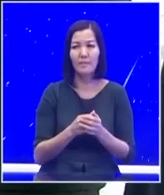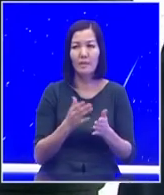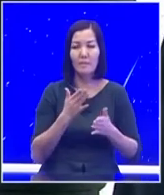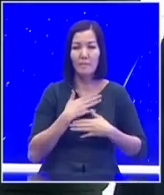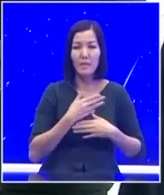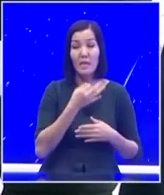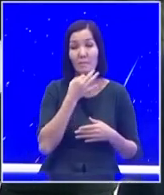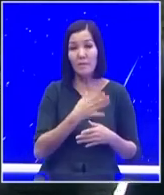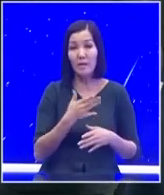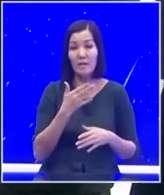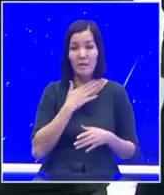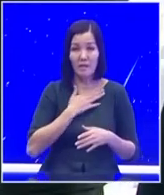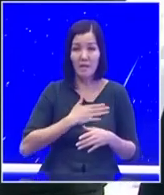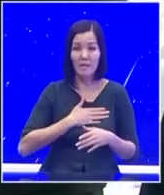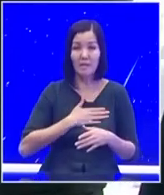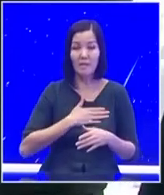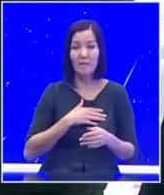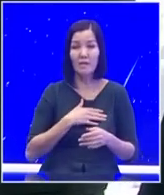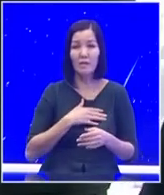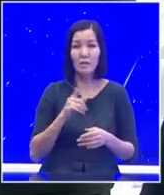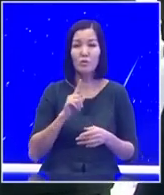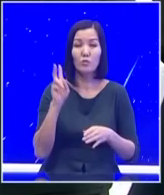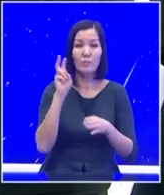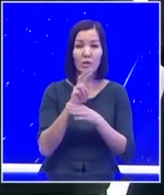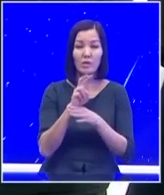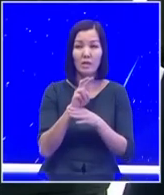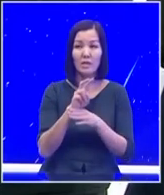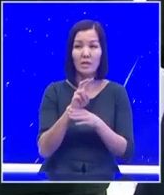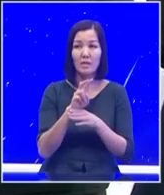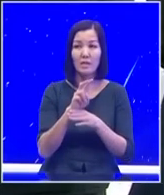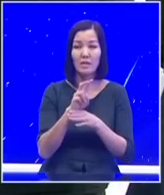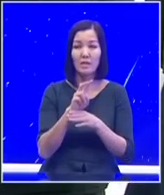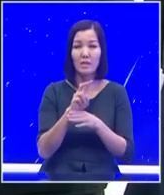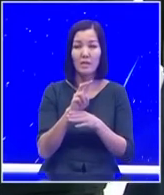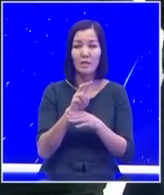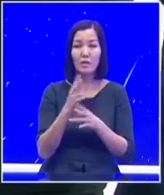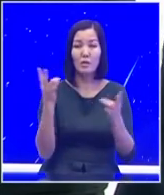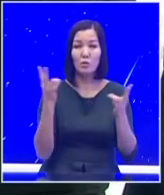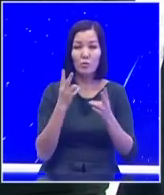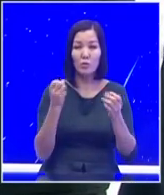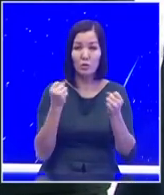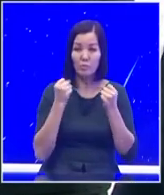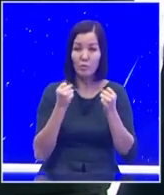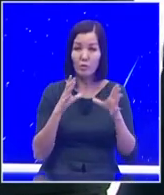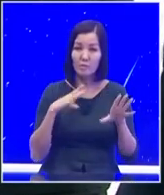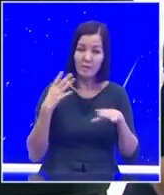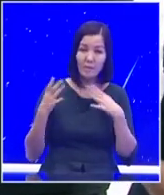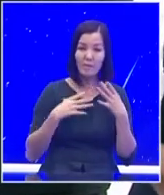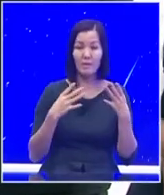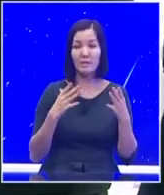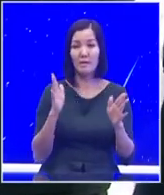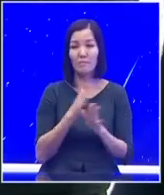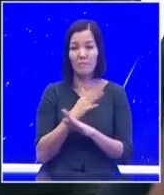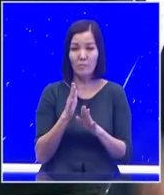лично приятно от того, что приезжаю сюда. Грех тому, кто не приезжает. Ведь это надо